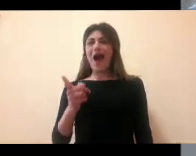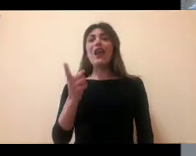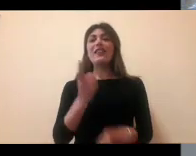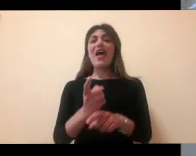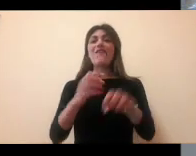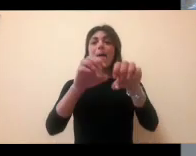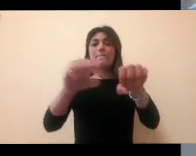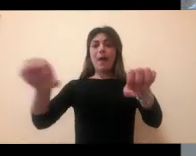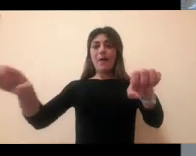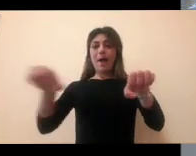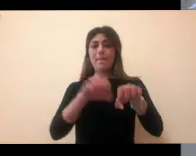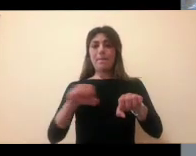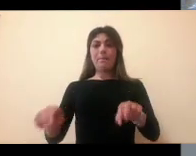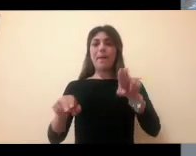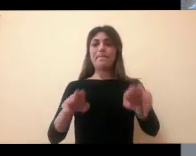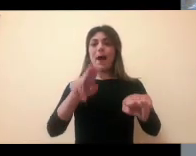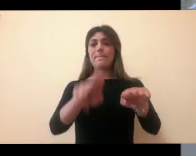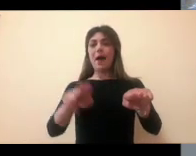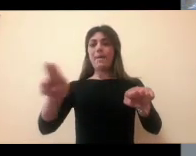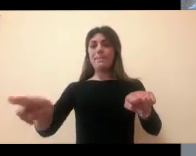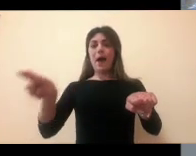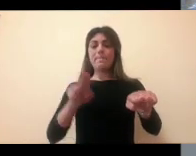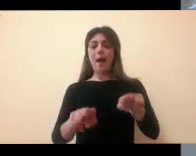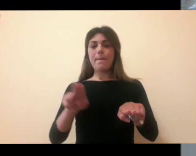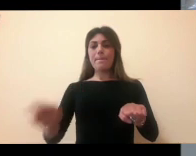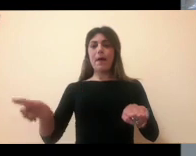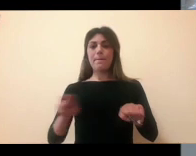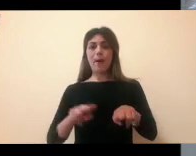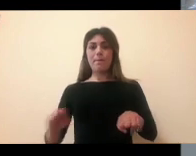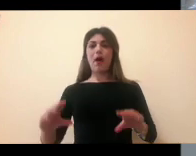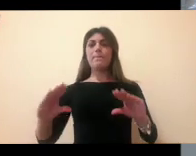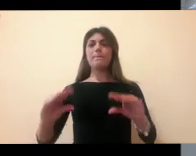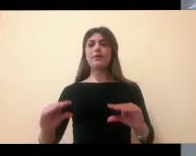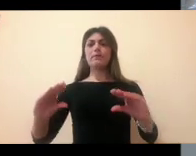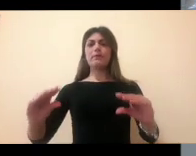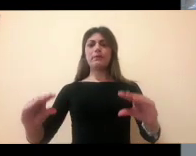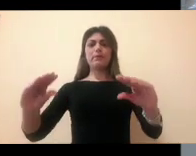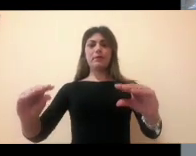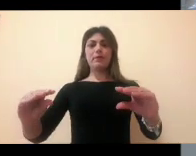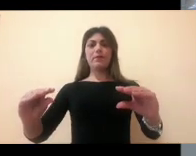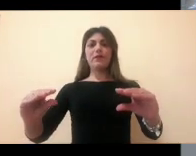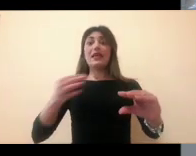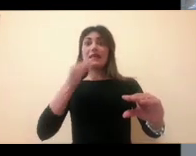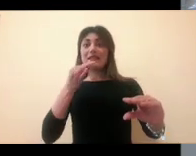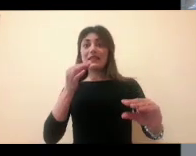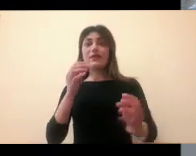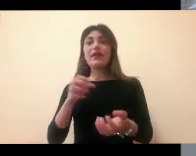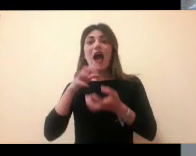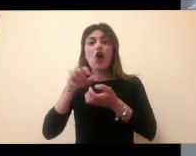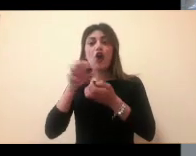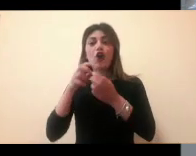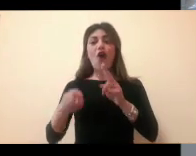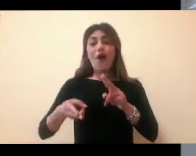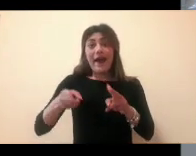pochino con le dita in teglia. Questo assottiglierà la parte morbida dando risalto alla croccantezza esterna, rendendole quindi più